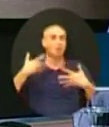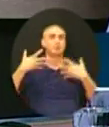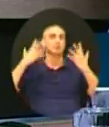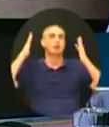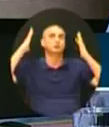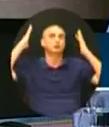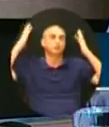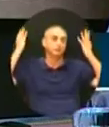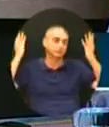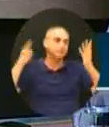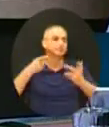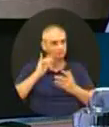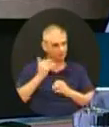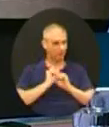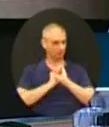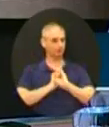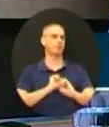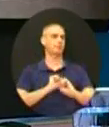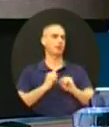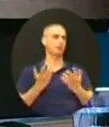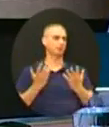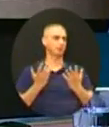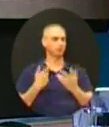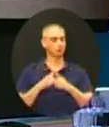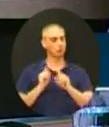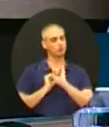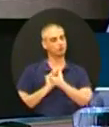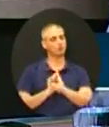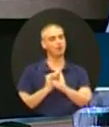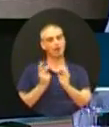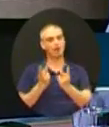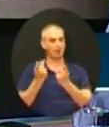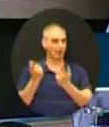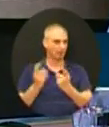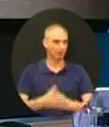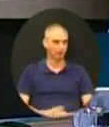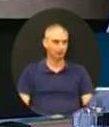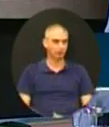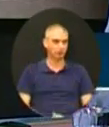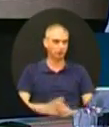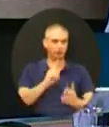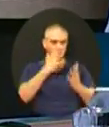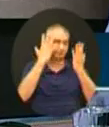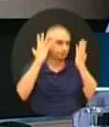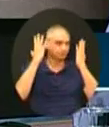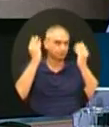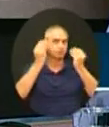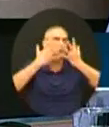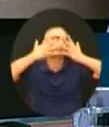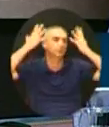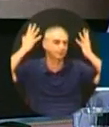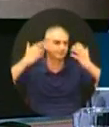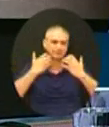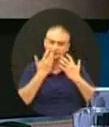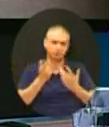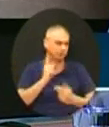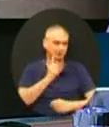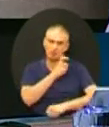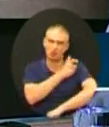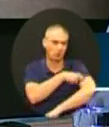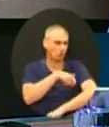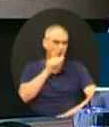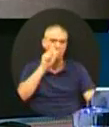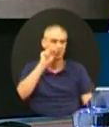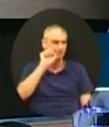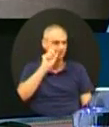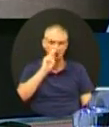מהעניין, למרות שזו תמיכה, הייתי אומר, רוח גבית קלה, לא שערה. הסיפור הזה לא אונסקו. גם לא